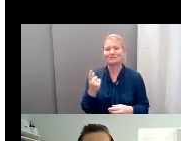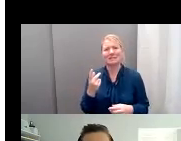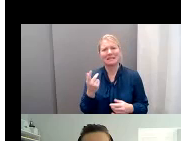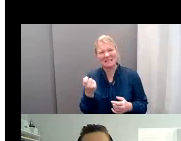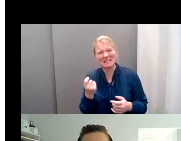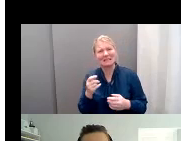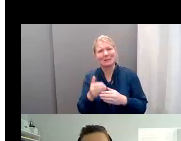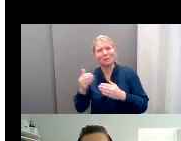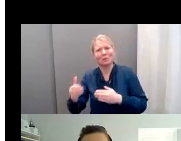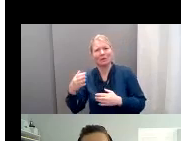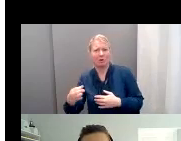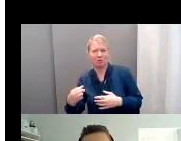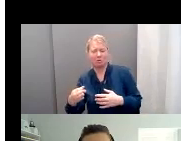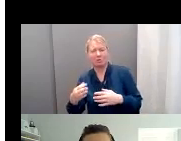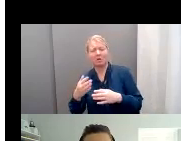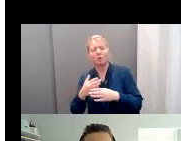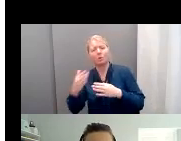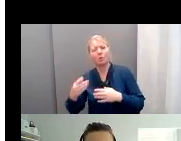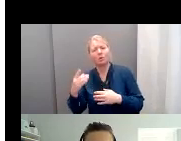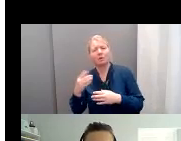Man är sårbar.